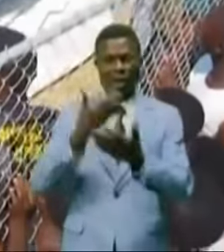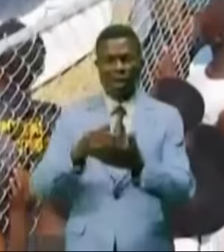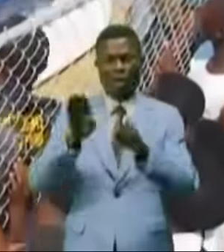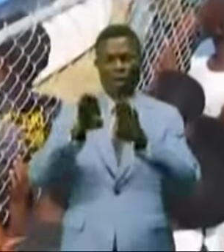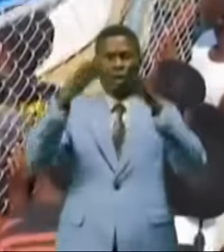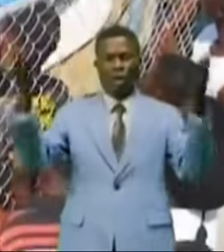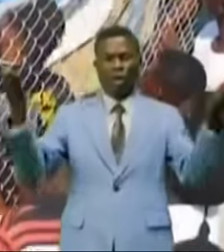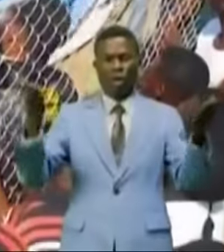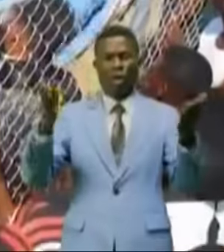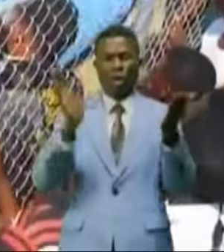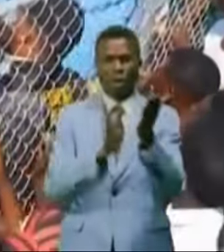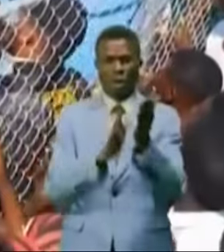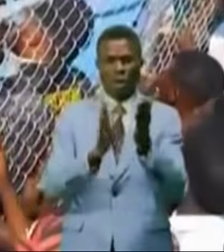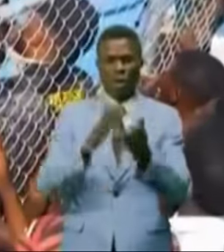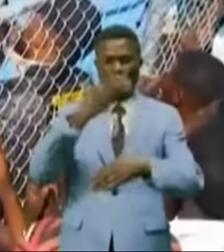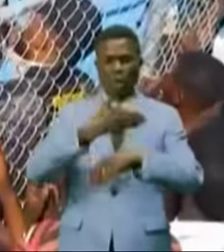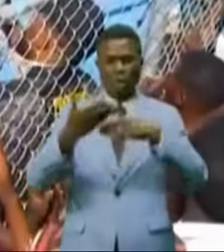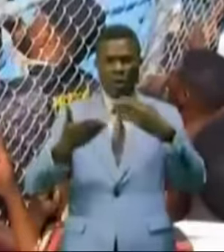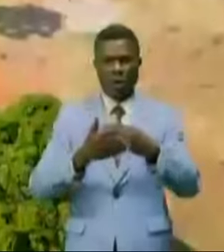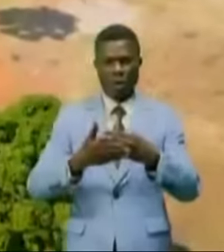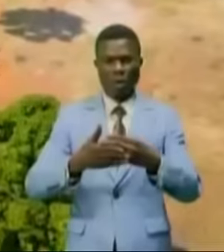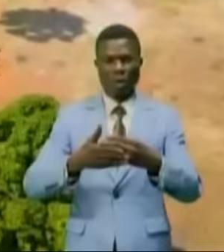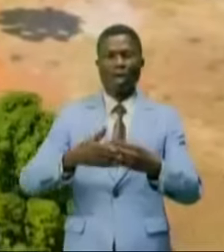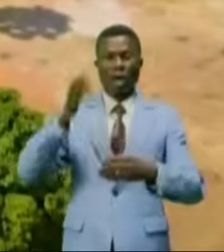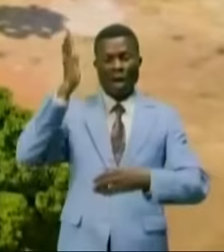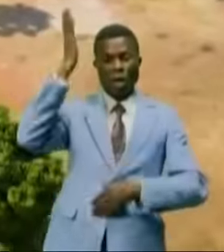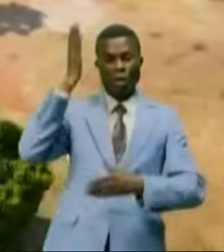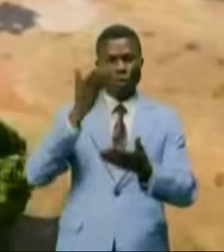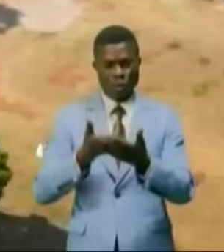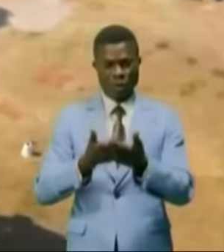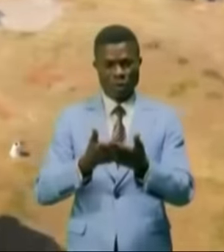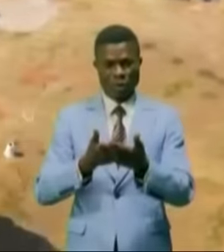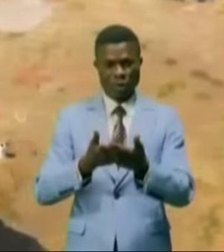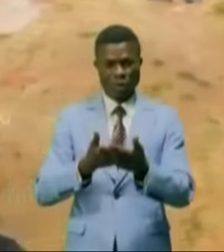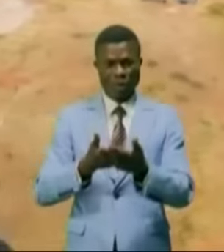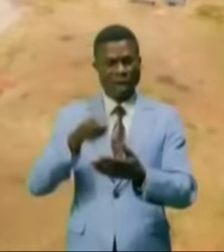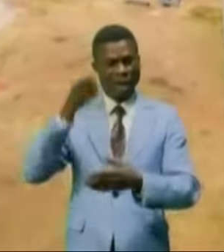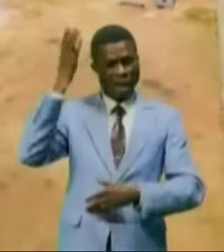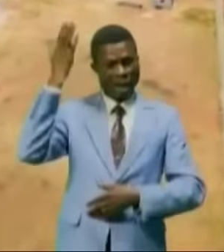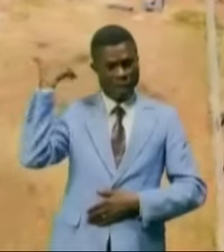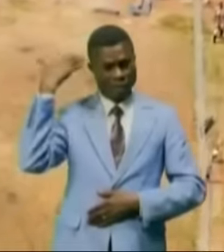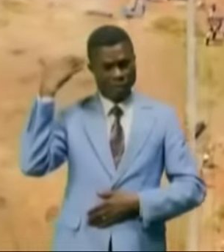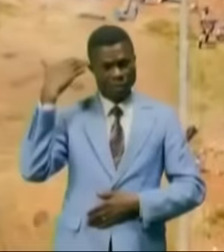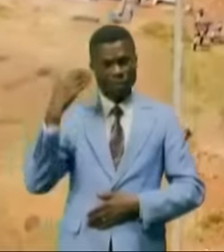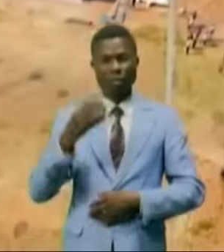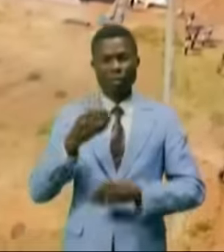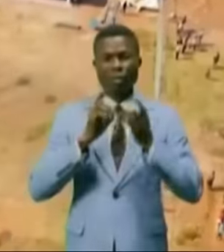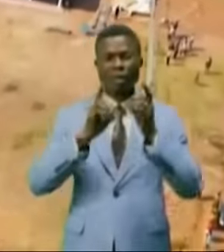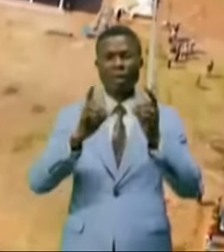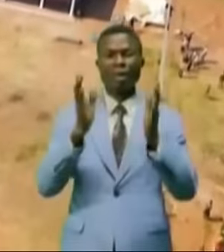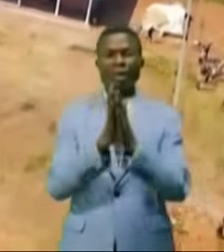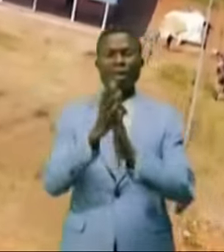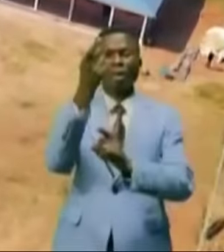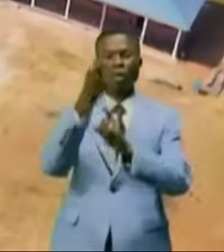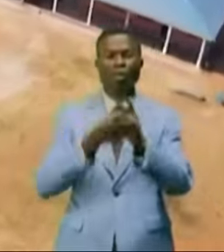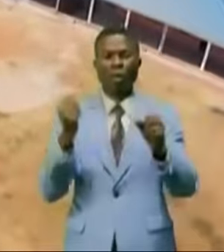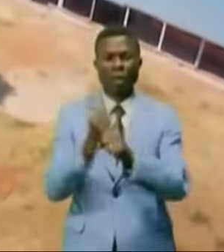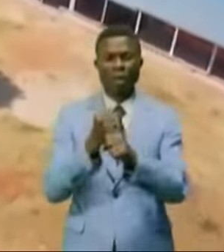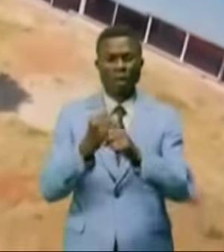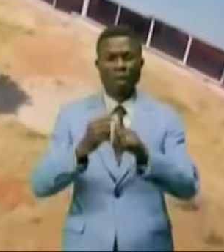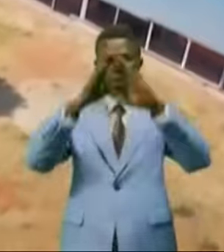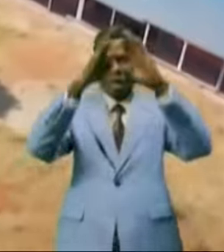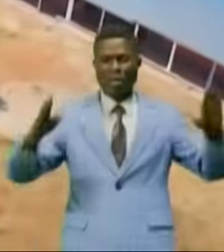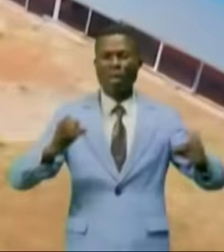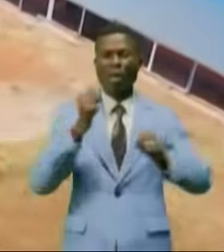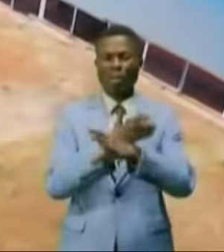d'une école construite par les bâtisseurs, hier appelée Kuluna. 10 mois de travaux et les bâtiments sont sortis